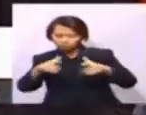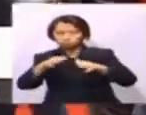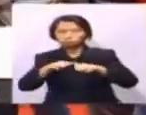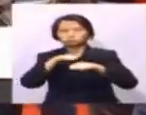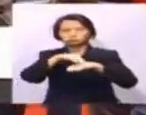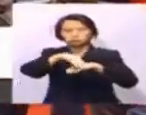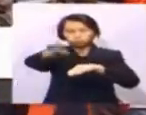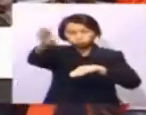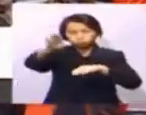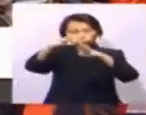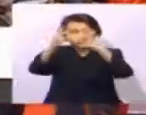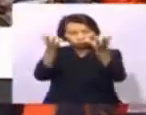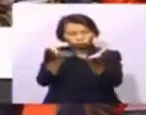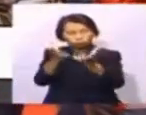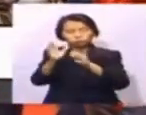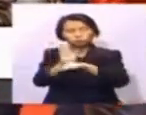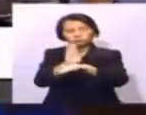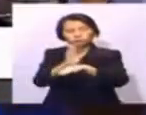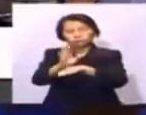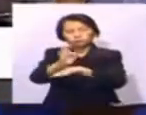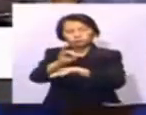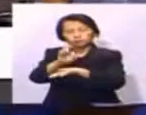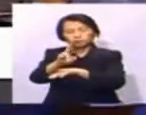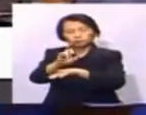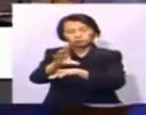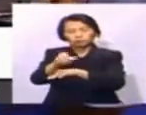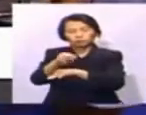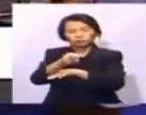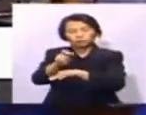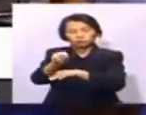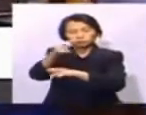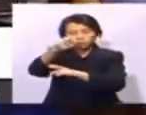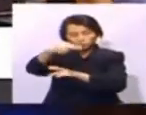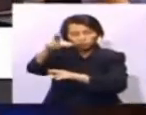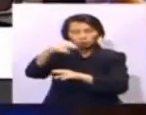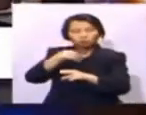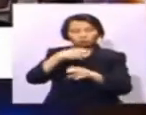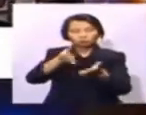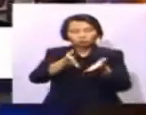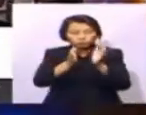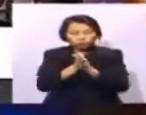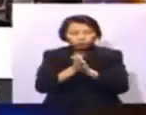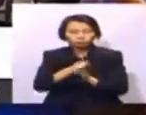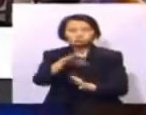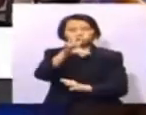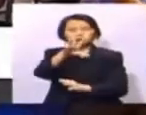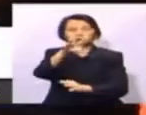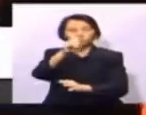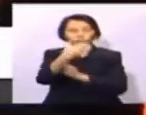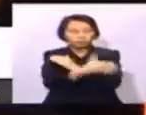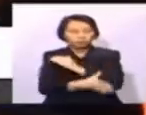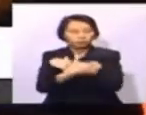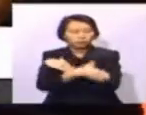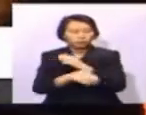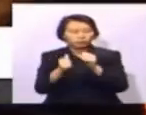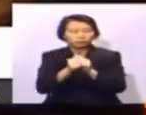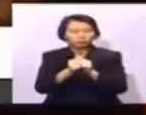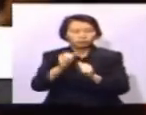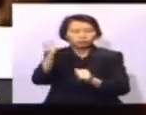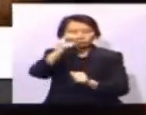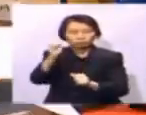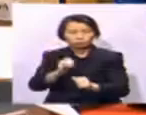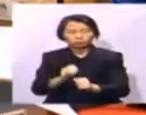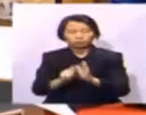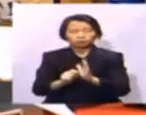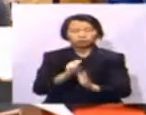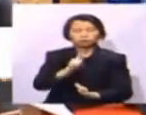global, terutama perniagaan franchise halal yang mempunyai permintaan di 50 buah negara dengan peratusan umat